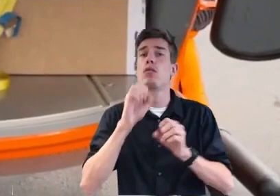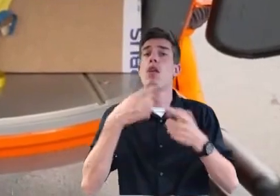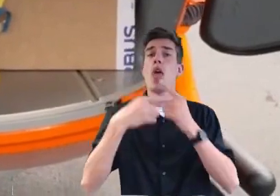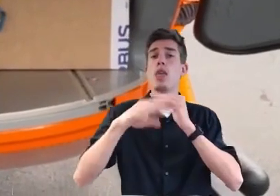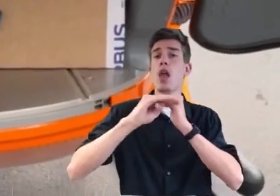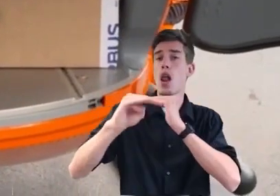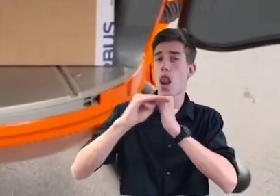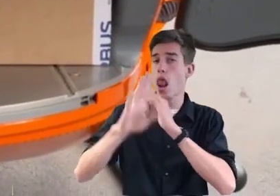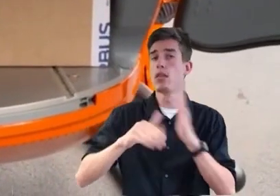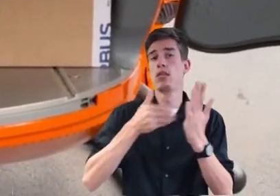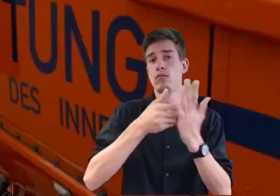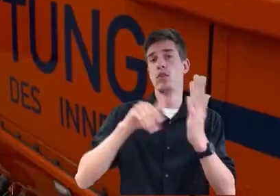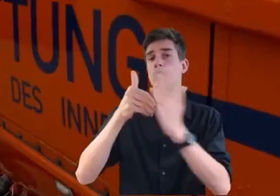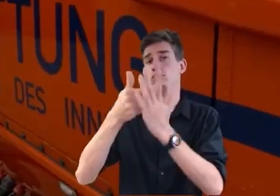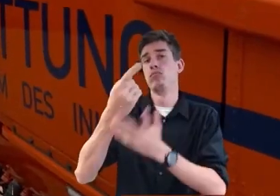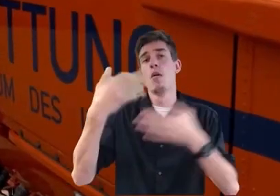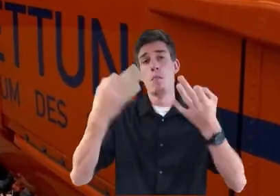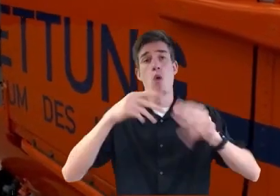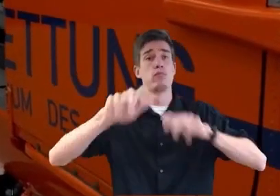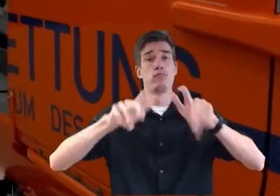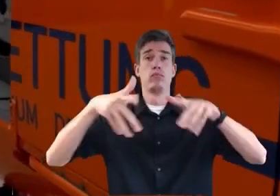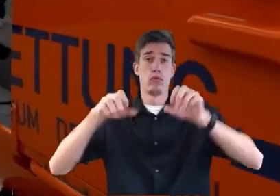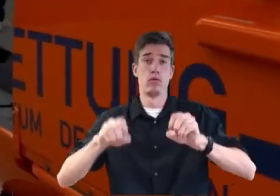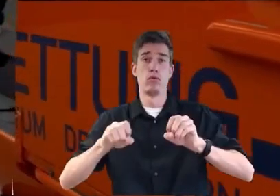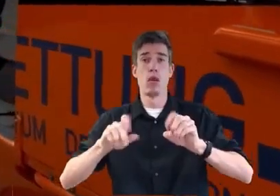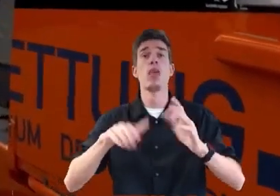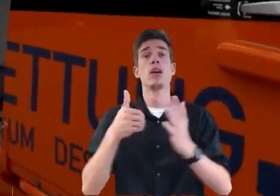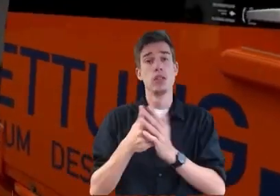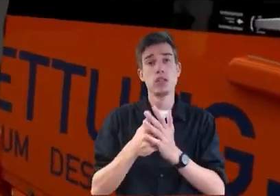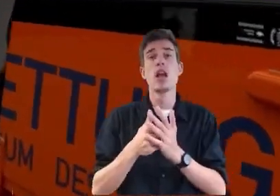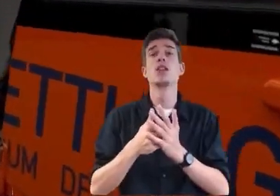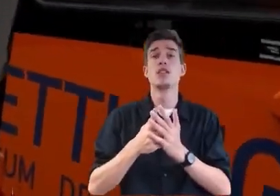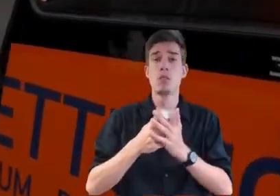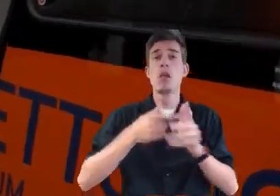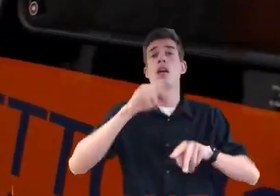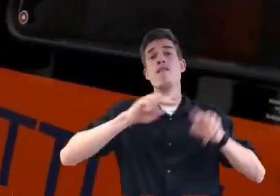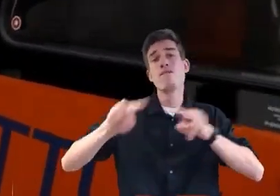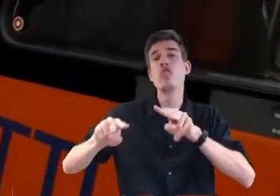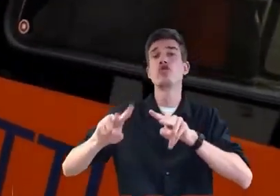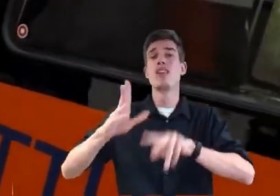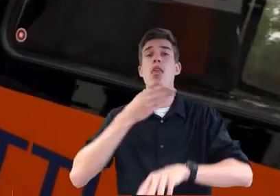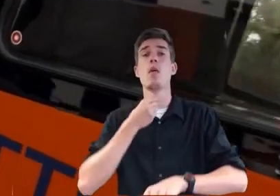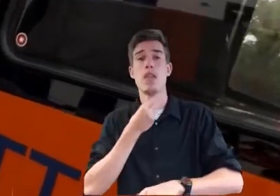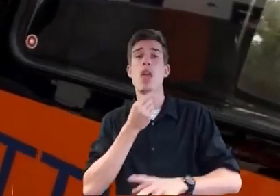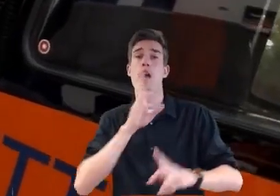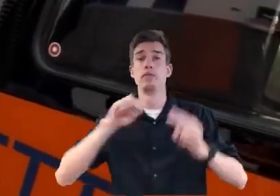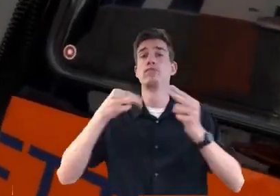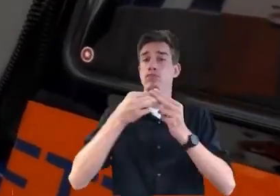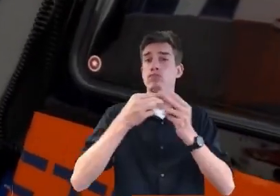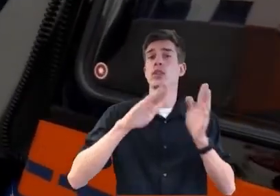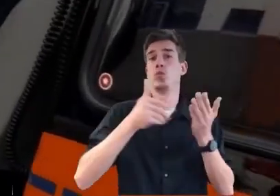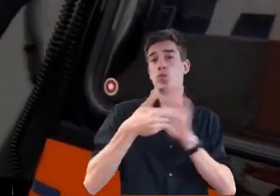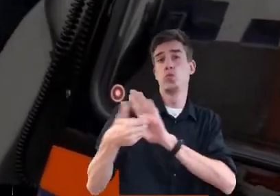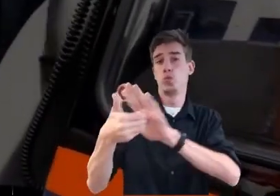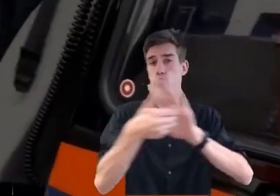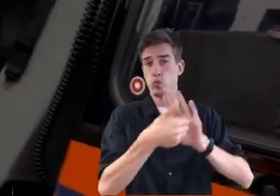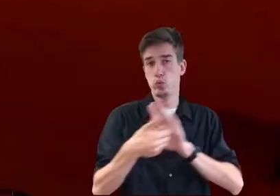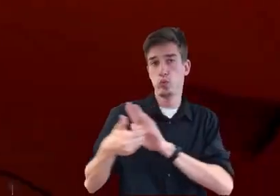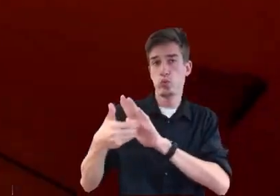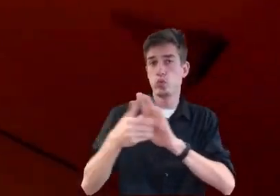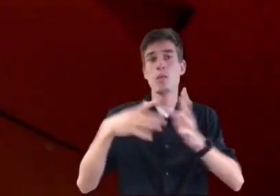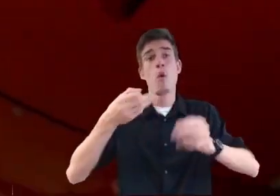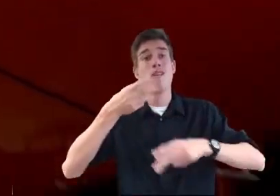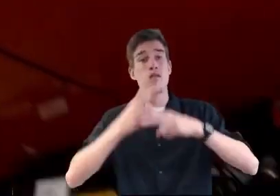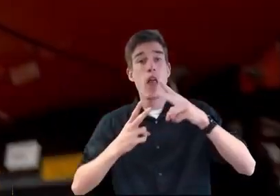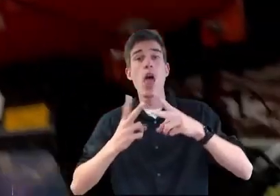Luftrettungssystems in Deutschland. Aber letztlich im Verteidigungsfall würden diese Maschinen darüber hinaus eingesetzt, etwa beim sogenannten Massenanfall von